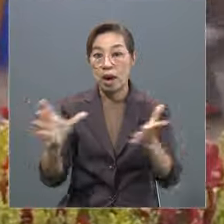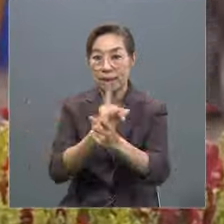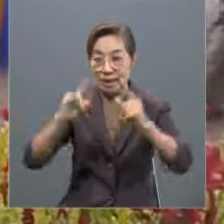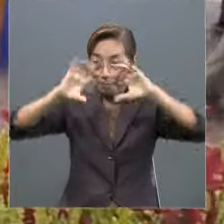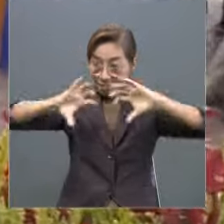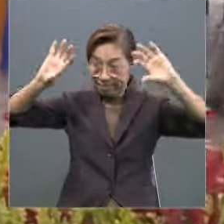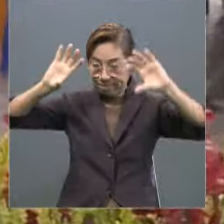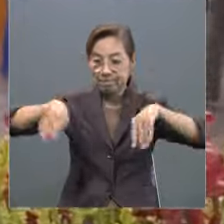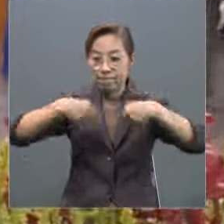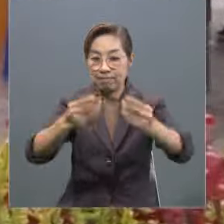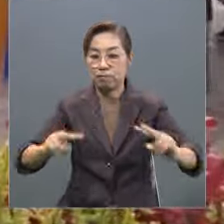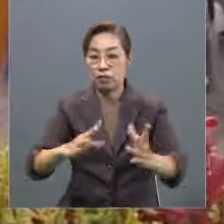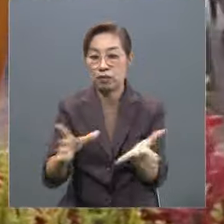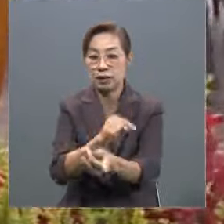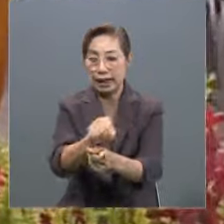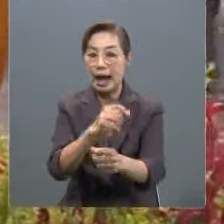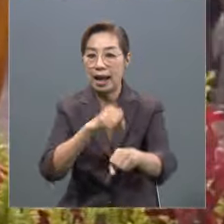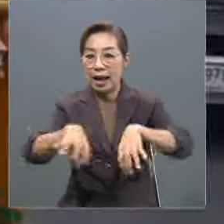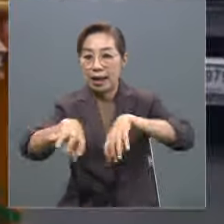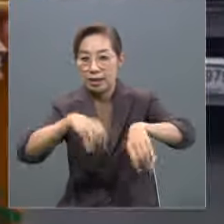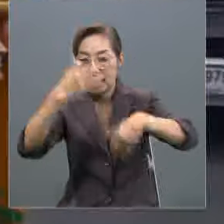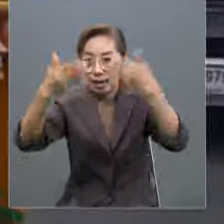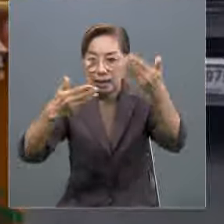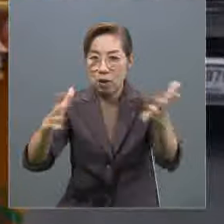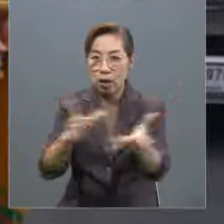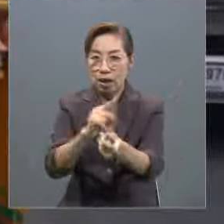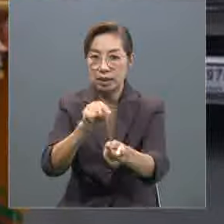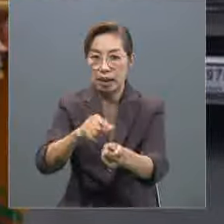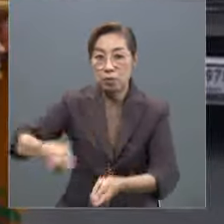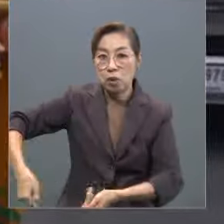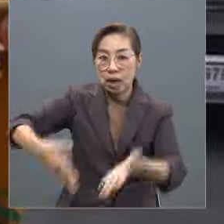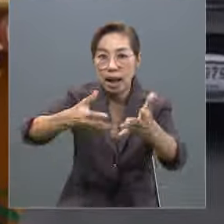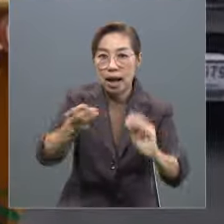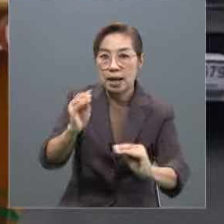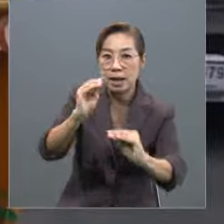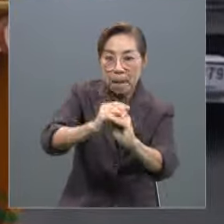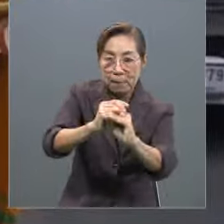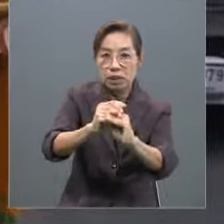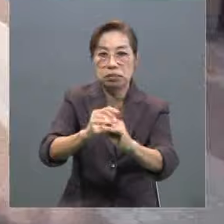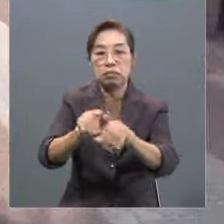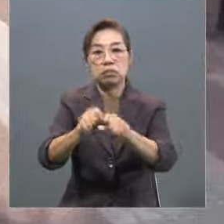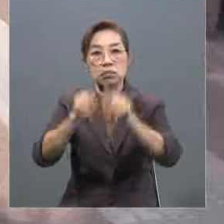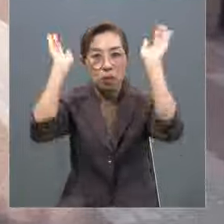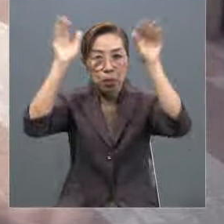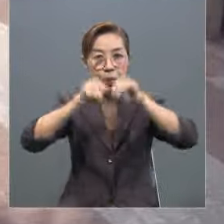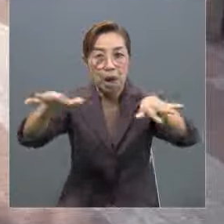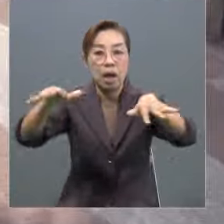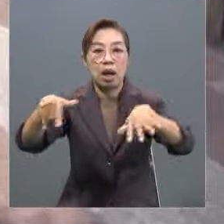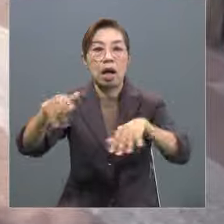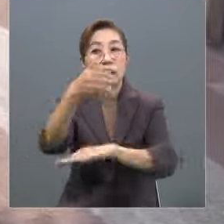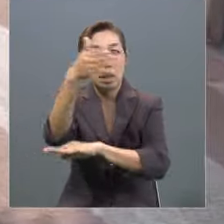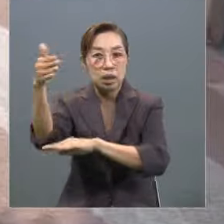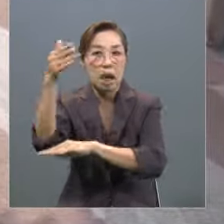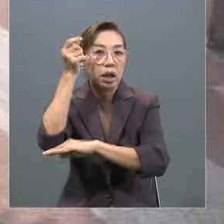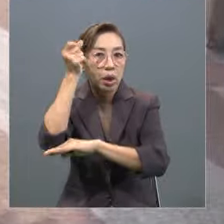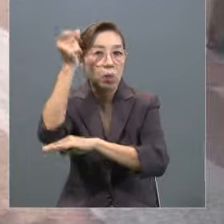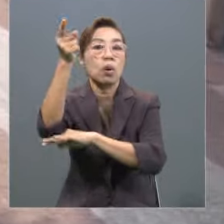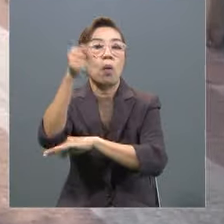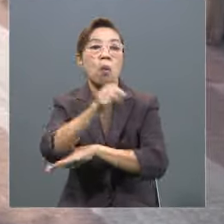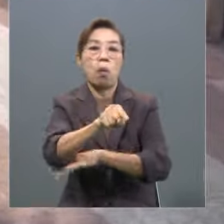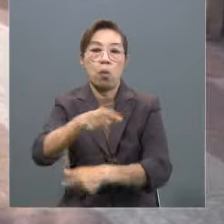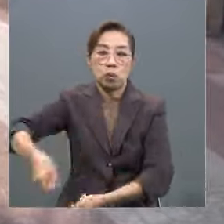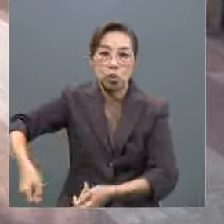พณีสงกรานต์ของไทยโดยคงเนื้อหาการเผยแพร่สาระถึงคุณค่าสร้างการรับรู้ความเข้าใจที่ถูกต้องให้ตระหนักถึง